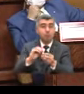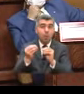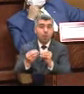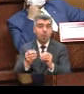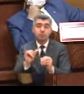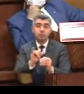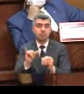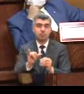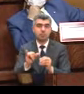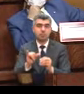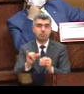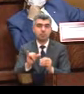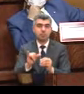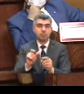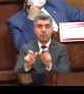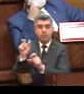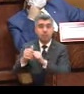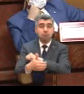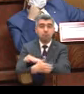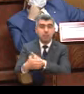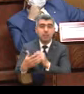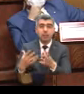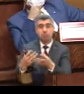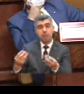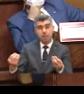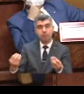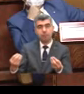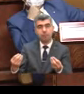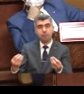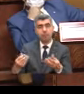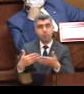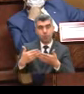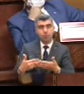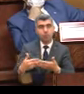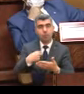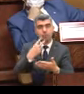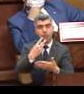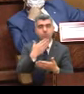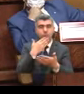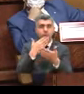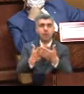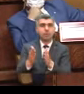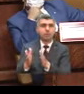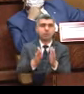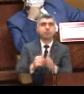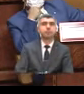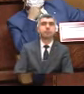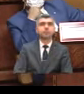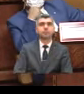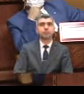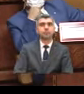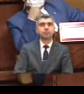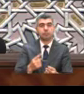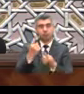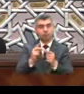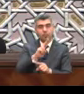هاد الفئة الهشة اللي اليوم ولينا تنشوفوا هاد الظاهرة. شكرا سيد النائب. شكرا. هل هناك تعقيب